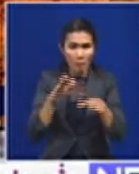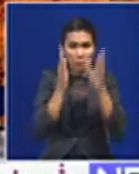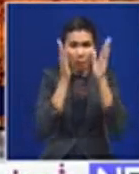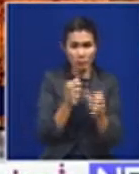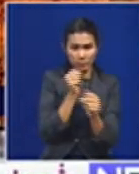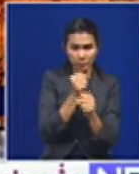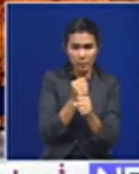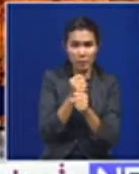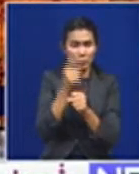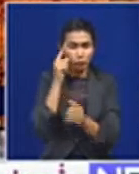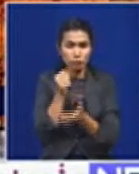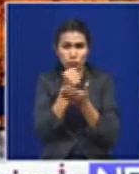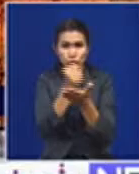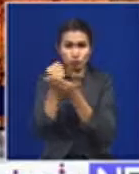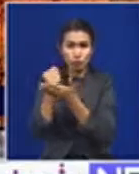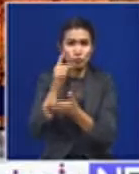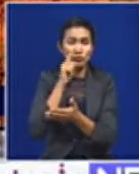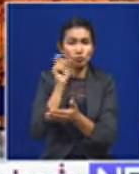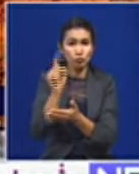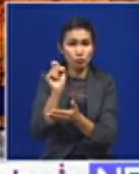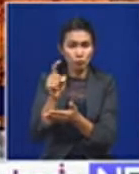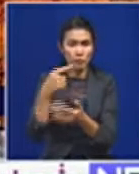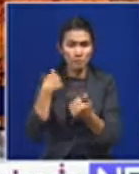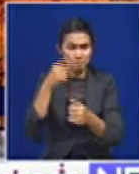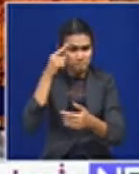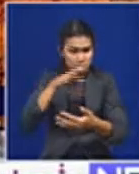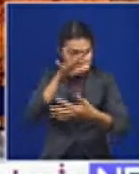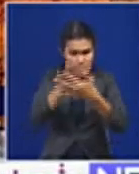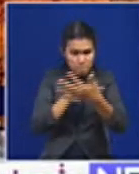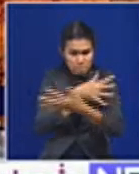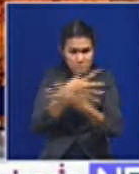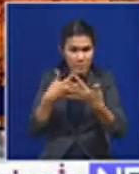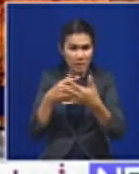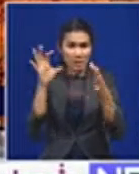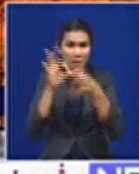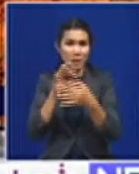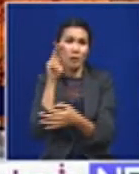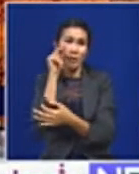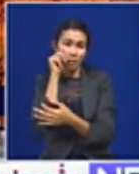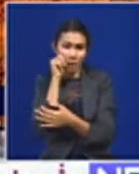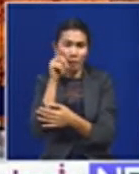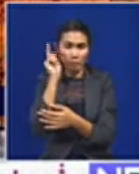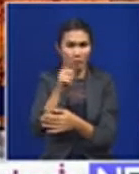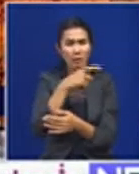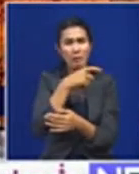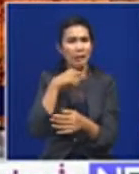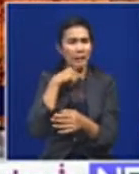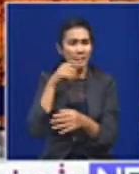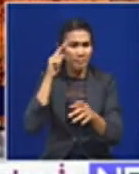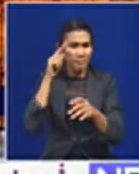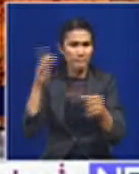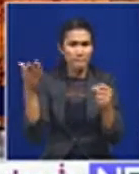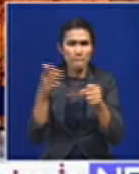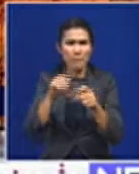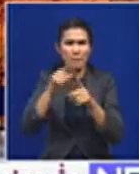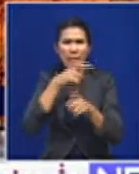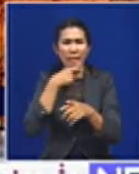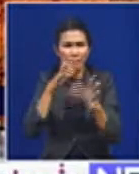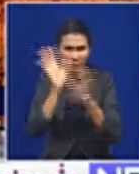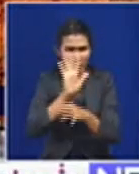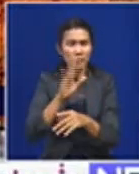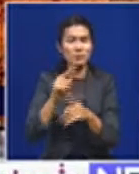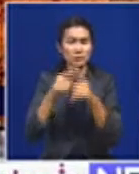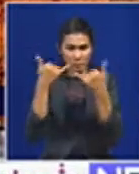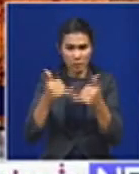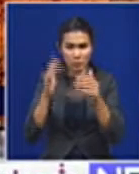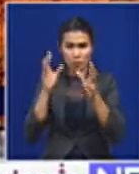การช่วยเหลือได้อย่างทันท่วงทีพร้อมกับวางนโยบายนะคะน้ำเพื่อการอุปโภคบริโภคต้องไม่ขาดแคลนส่วนท้องถิ่นแล้วก็เกษตรกรบางราย